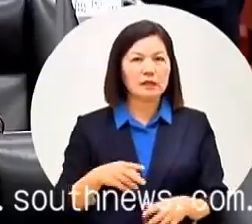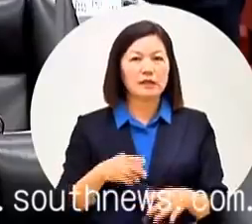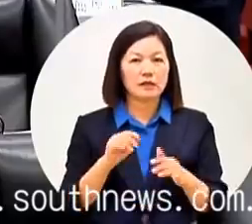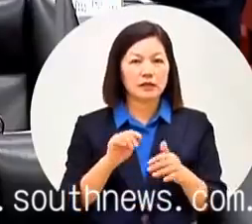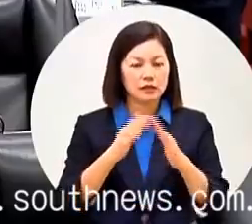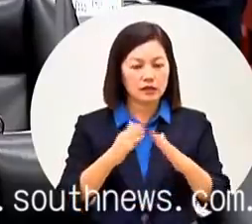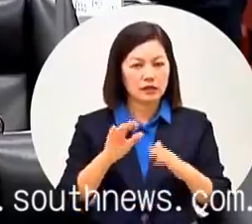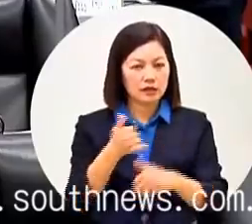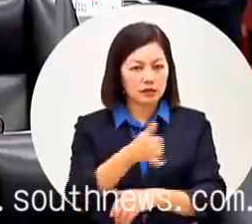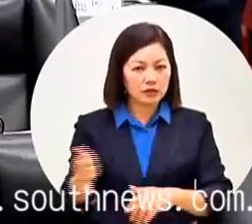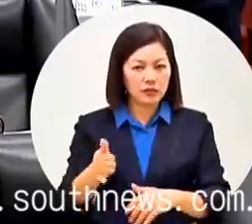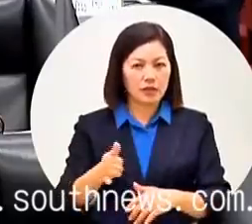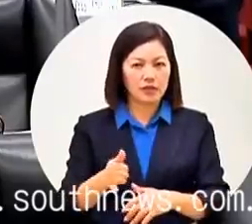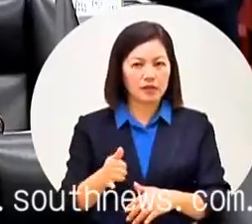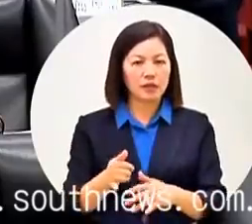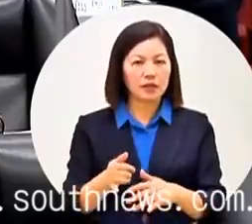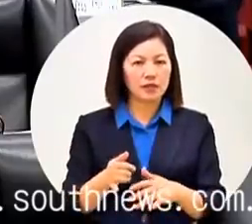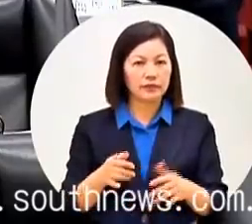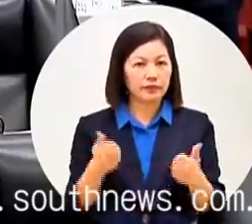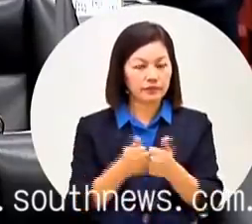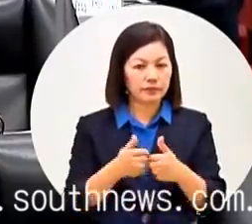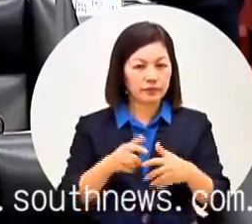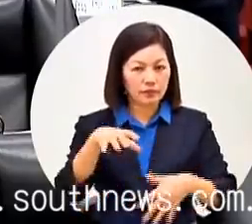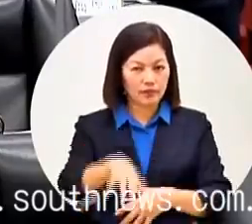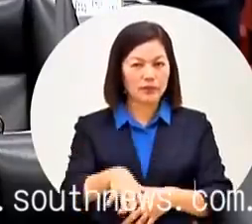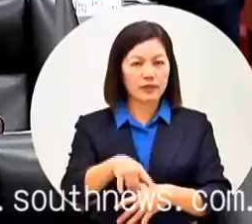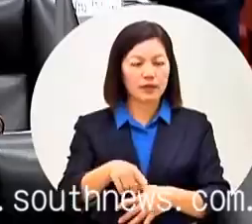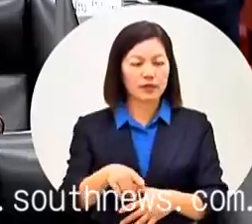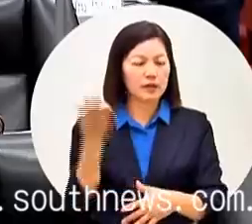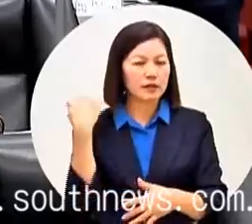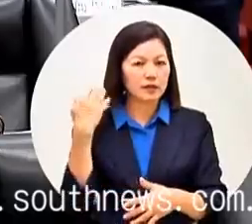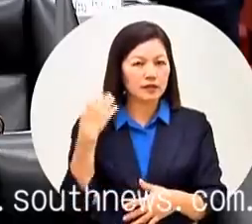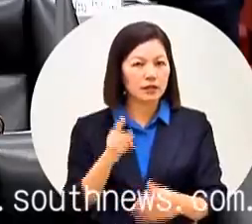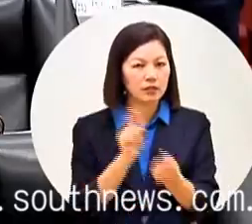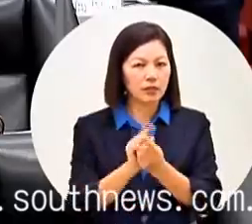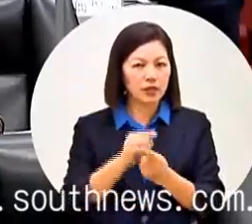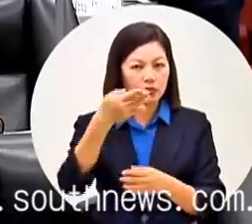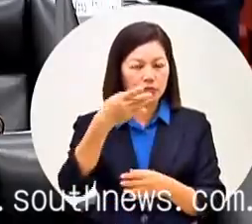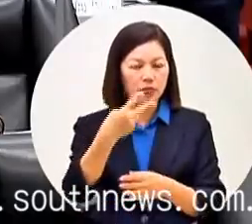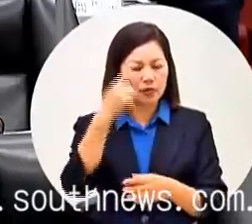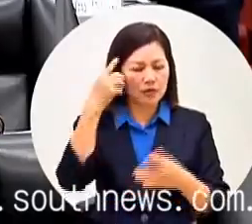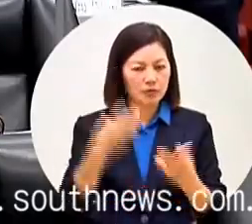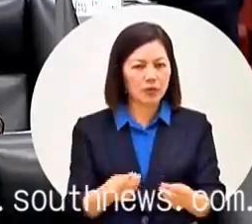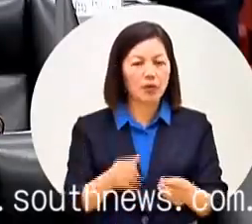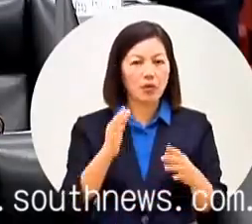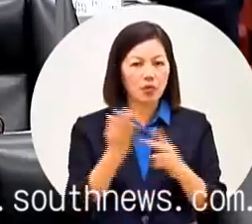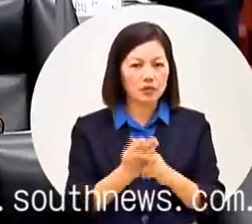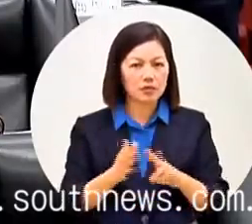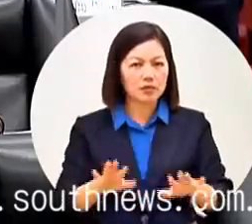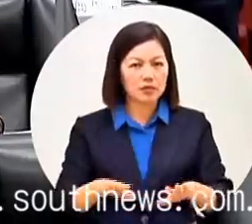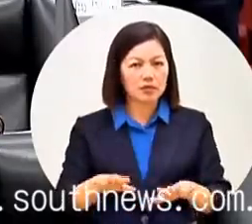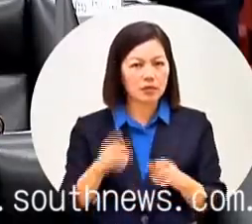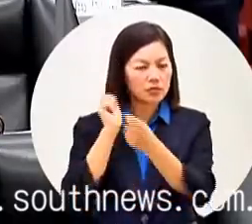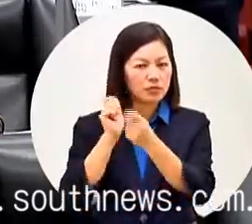事厅里面表达您对过去所谓的九二共识，或者是你这一趟去中国的这一趟有这么